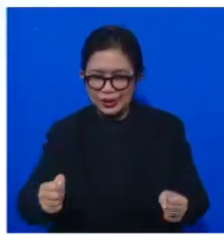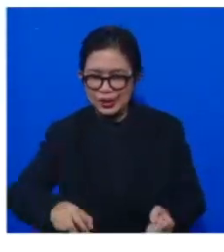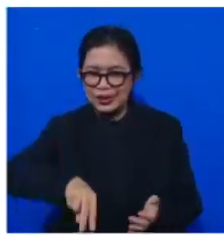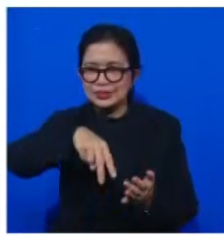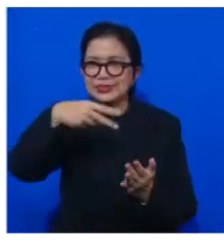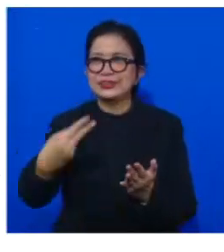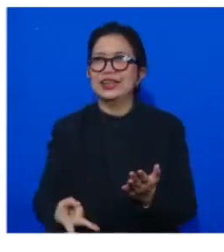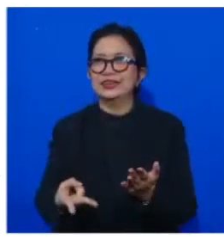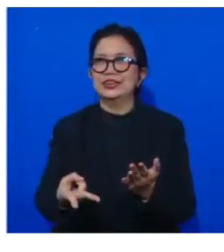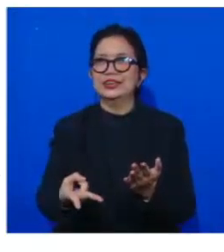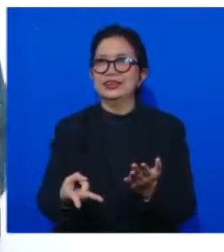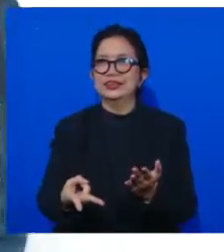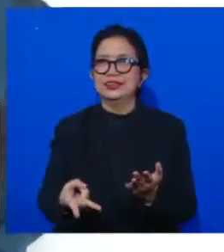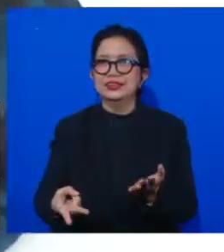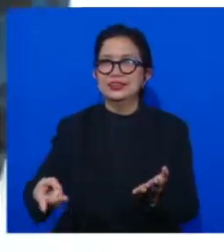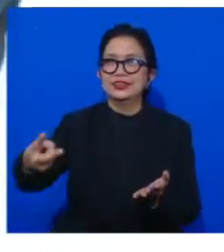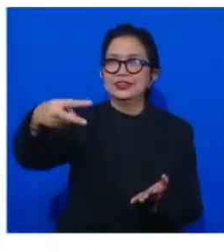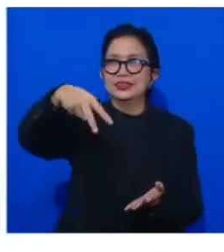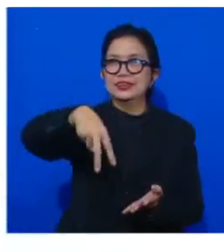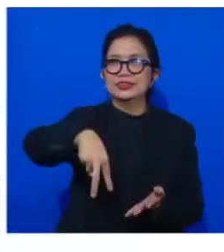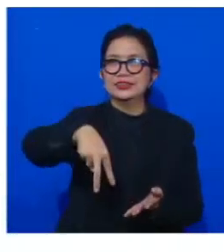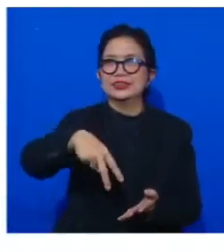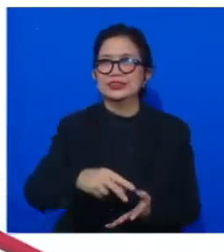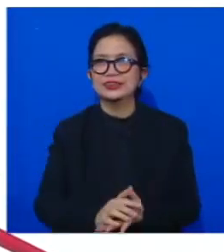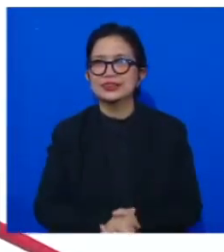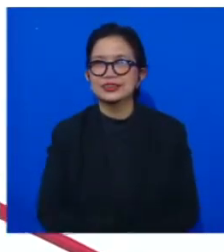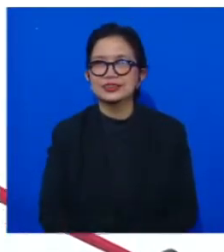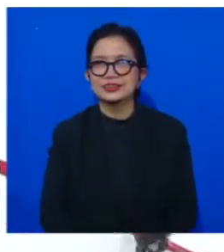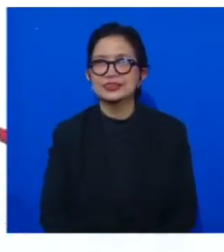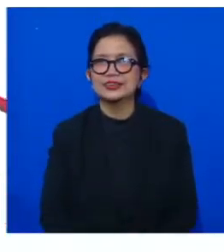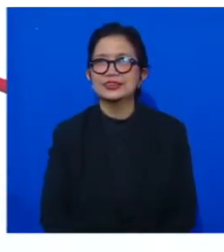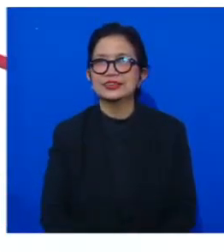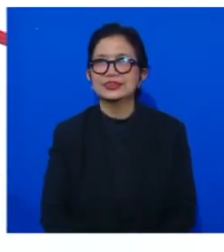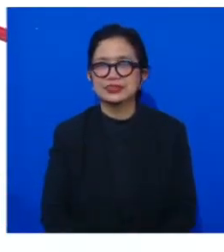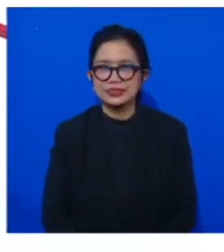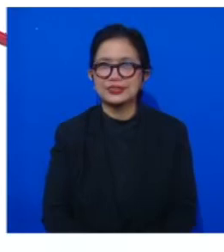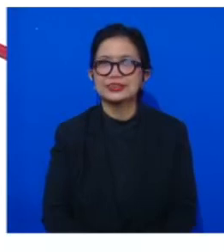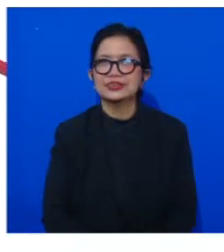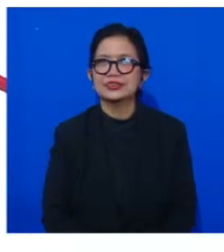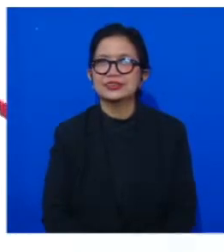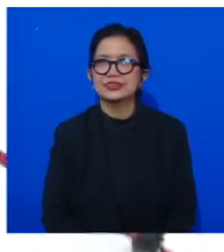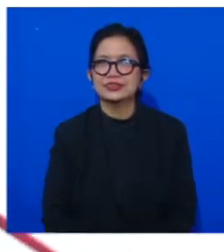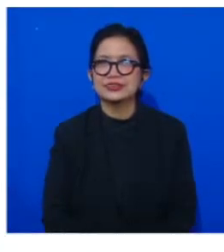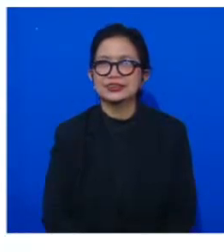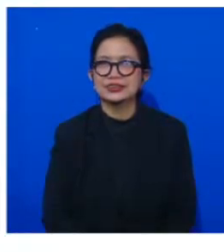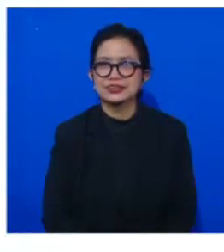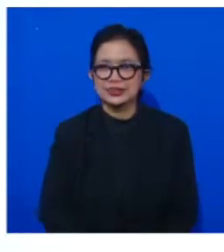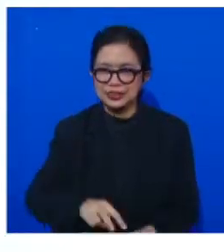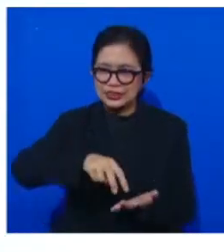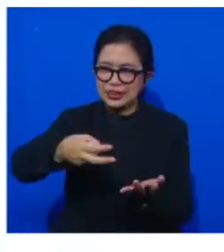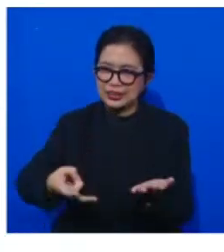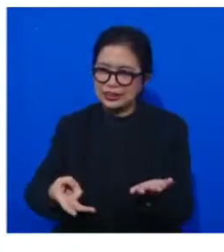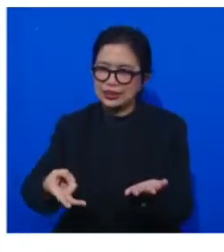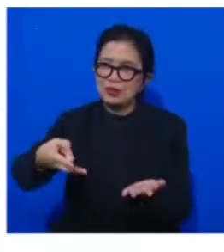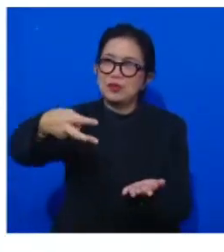Aduh ya Allah, dasar ini ya memang mama gak tahu diri. Aduh gimana nih mas, ini bahkan untuk bangun juga susah nih. Oh